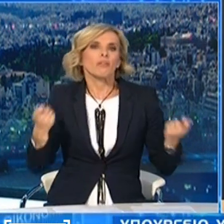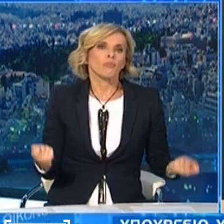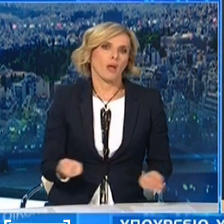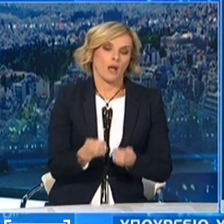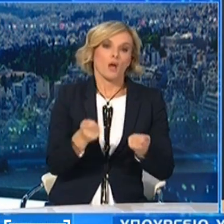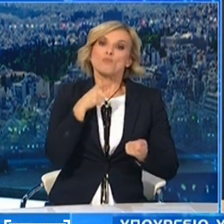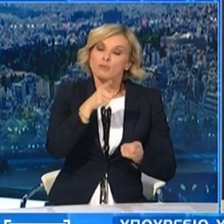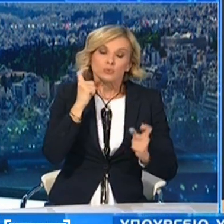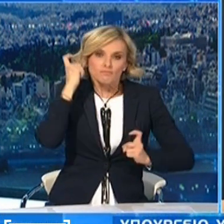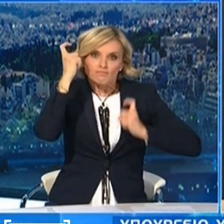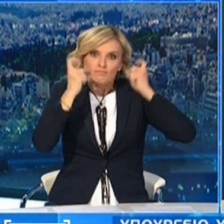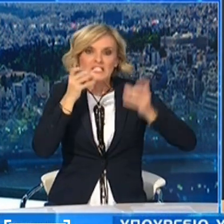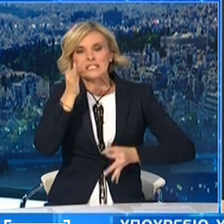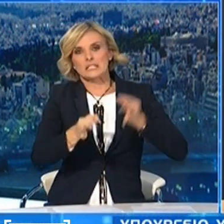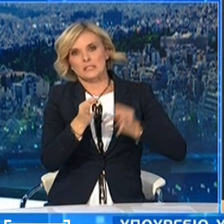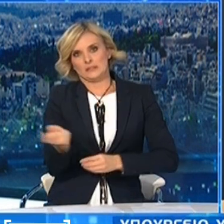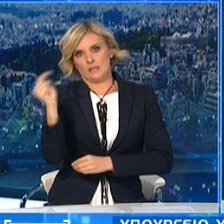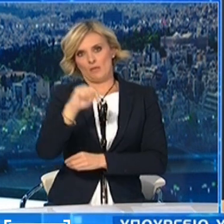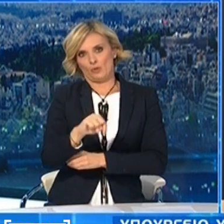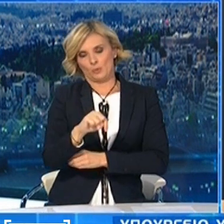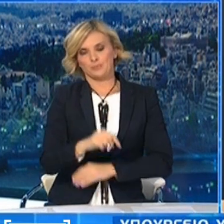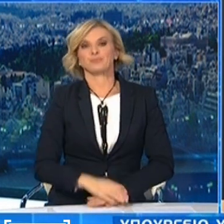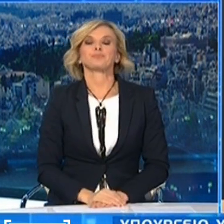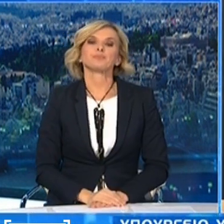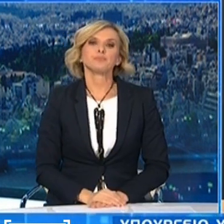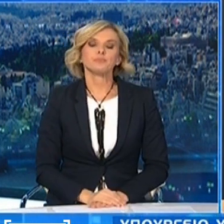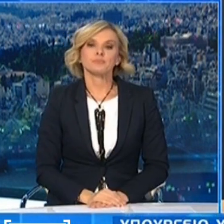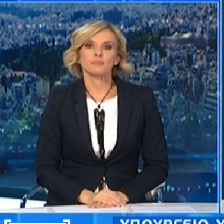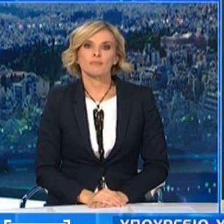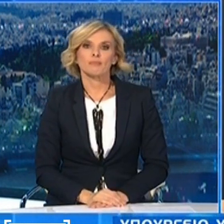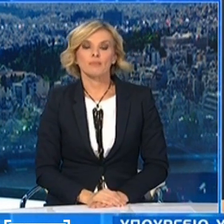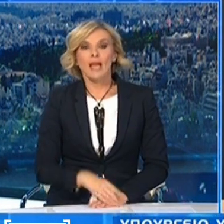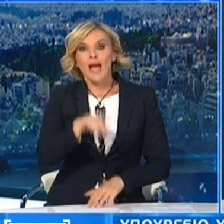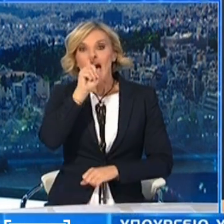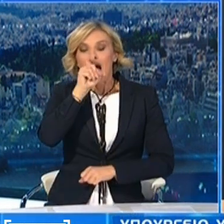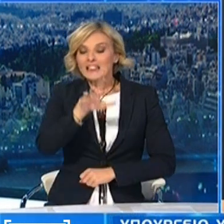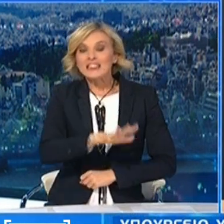του ενδιαφέροντος και της ανάλυσης σε καθημερινή βάση. Τώρα, σε σχέση με την Αττική,